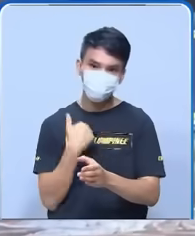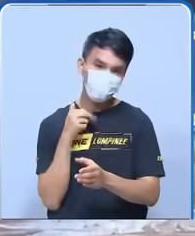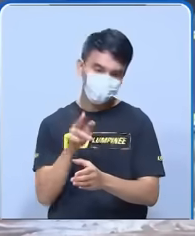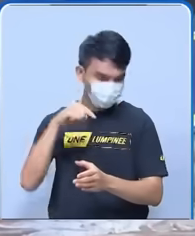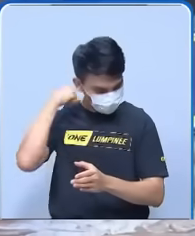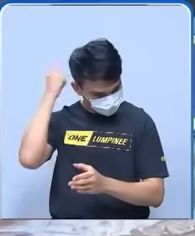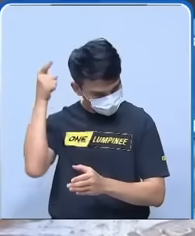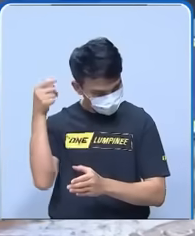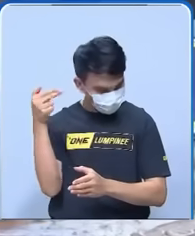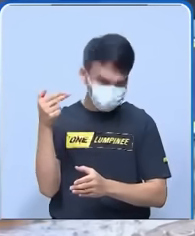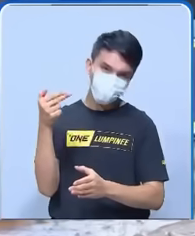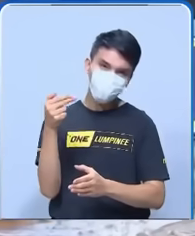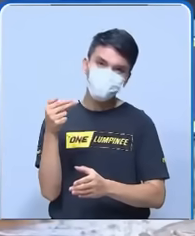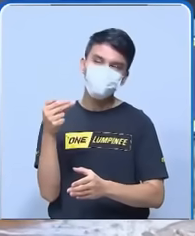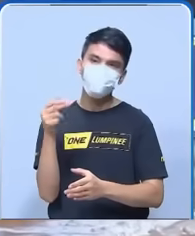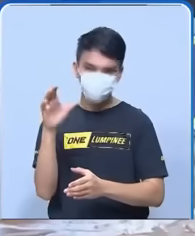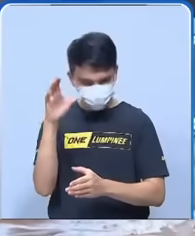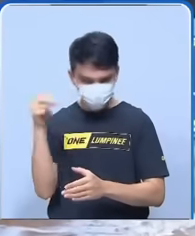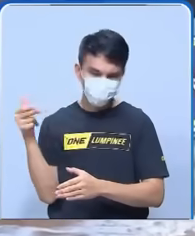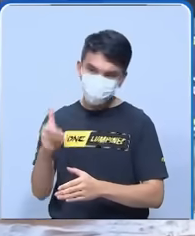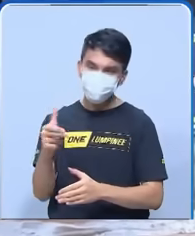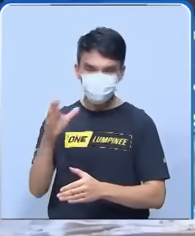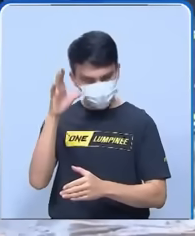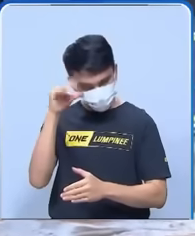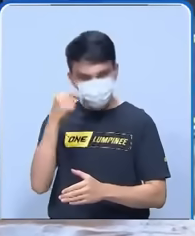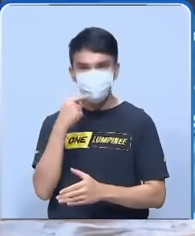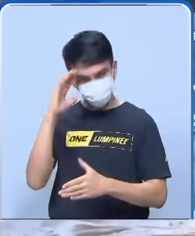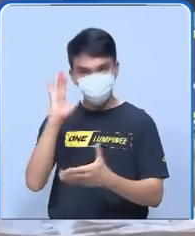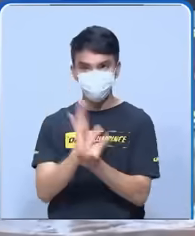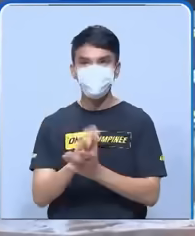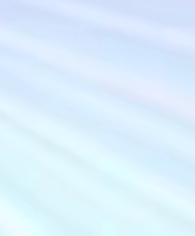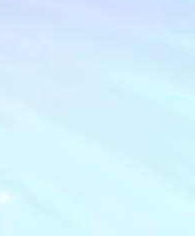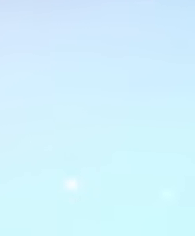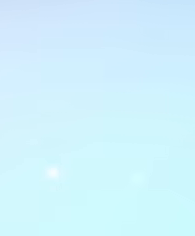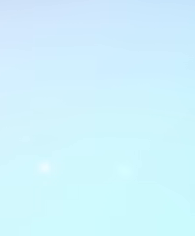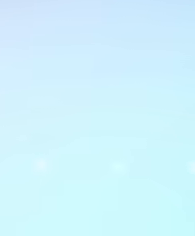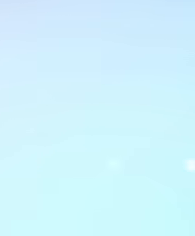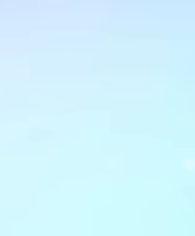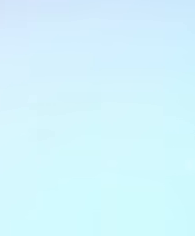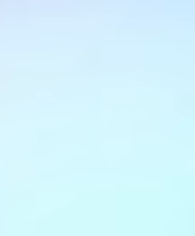ที่หูนะเคยขู่ยิงพ่อแท้ๆแล้วพ่อเนี่ยต้องแจ้งความกับตำรวจด้วย ค่ะ